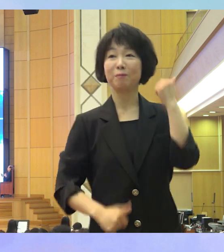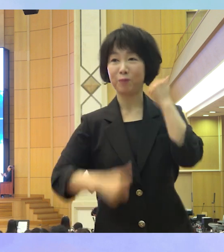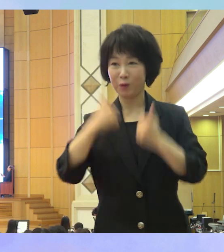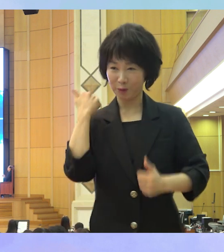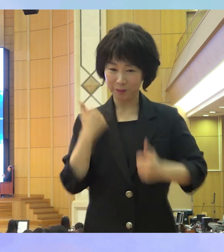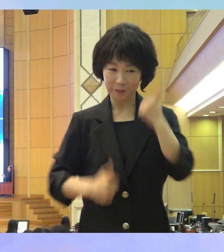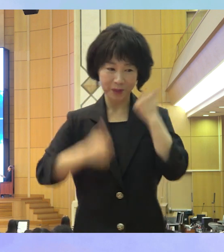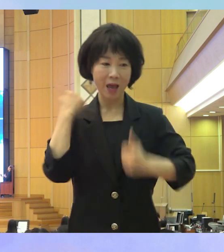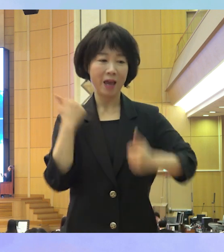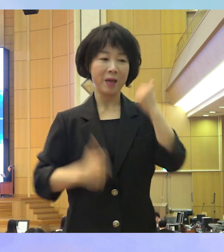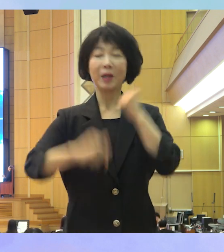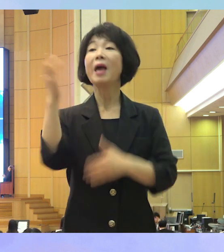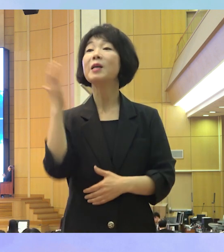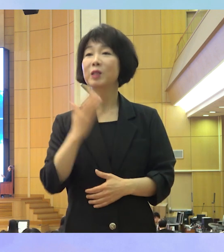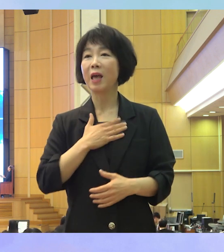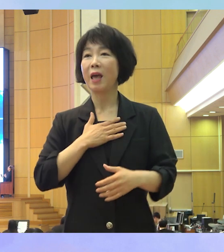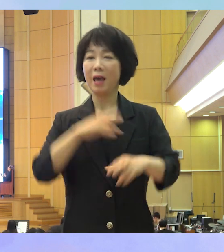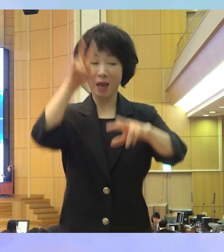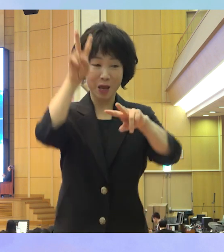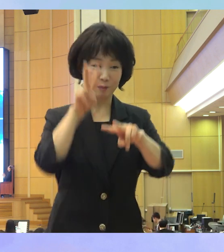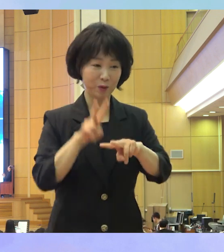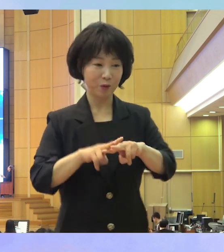샘솟는 기쁨 내게